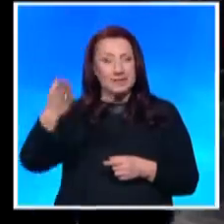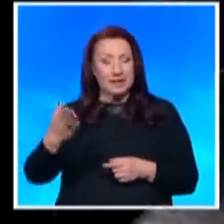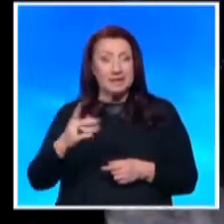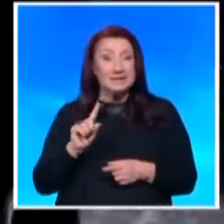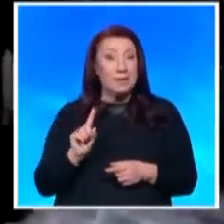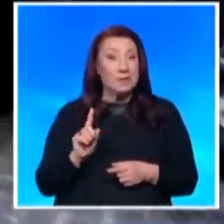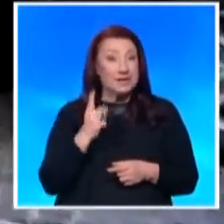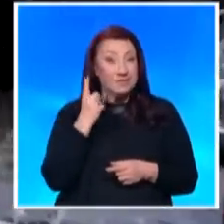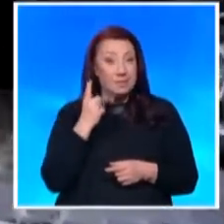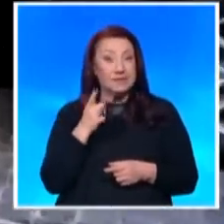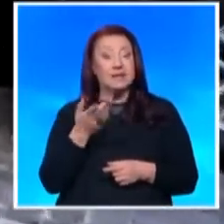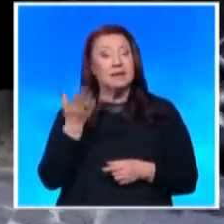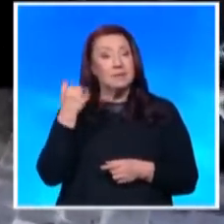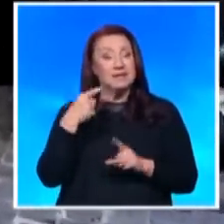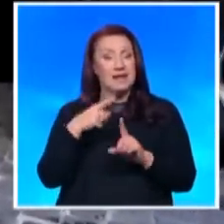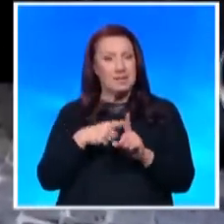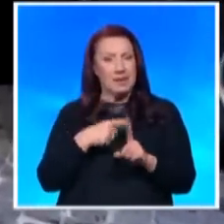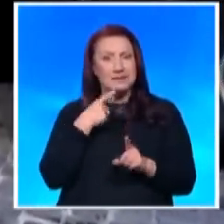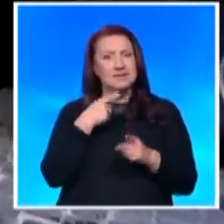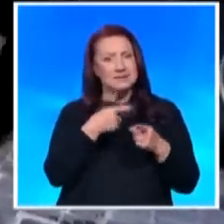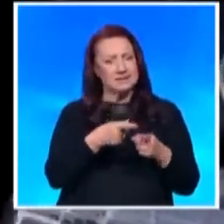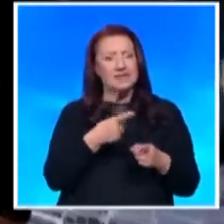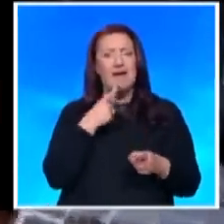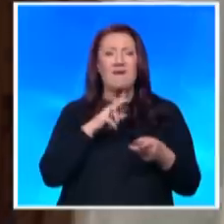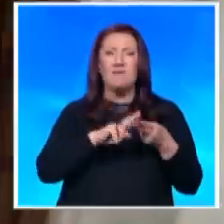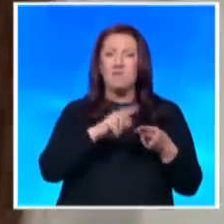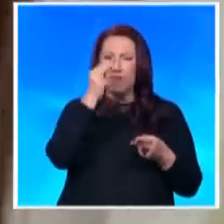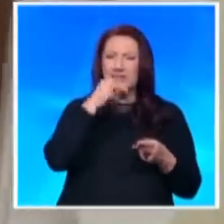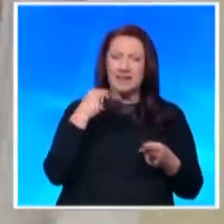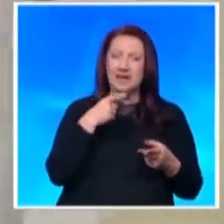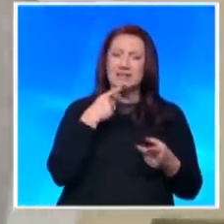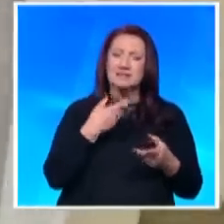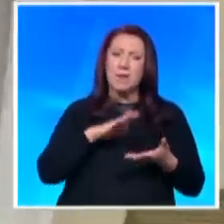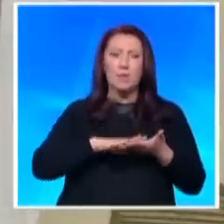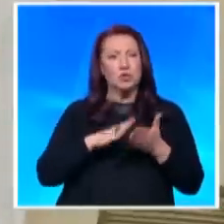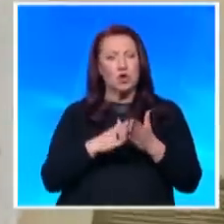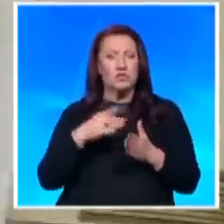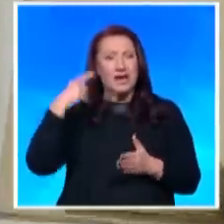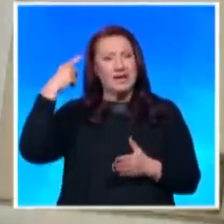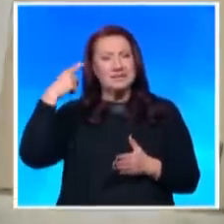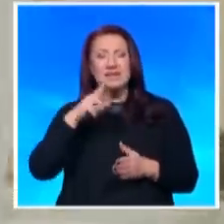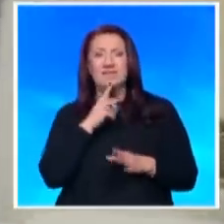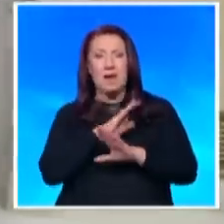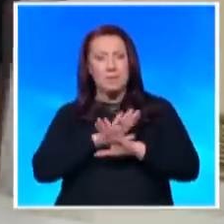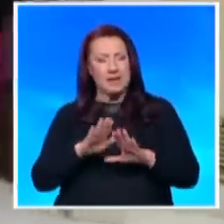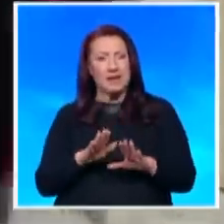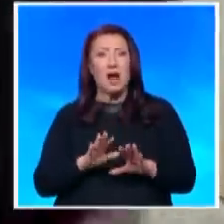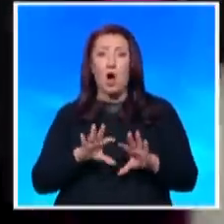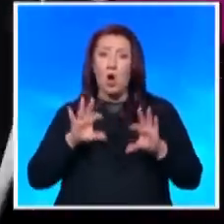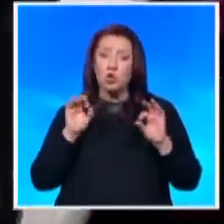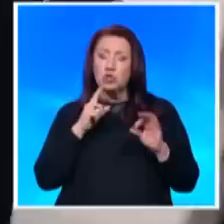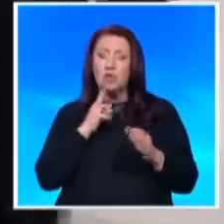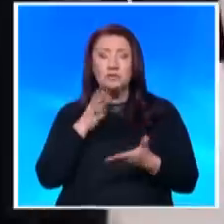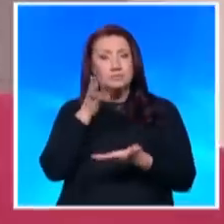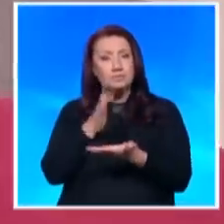месец от Ватикана заявиха, че подготвят инициатива за мир и са готови да посредничат между Киев и Москва. Рим